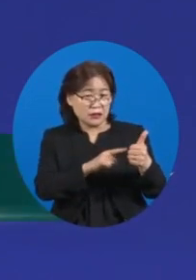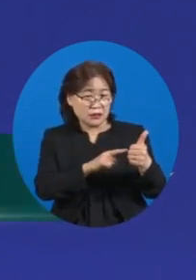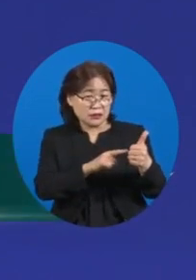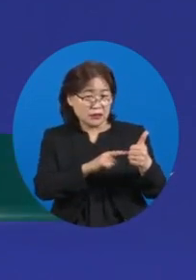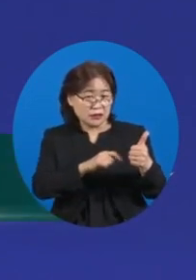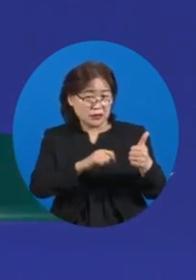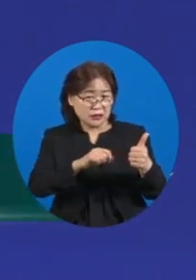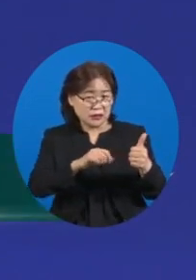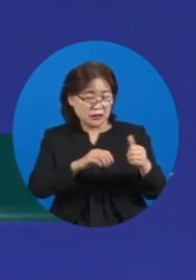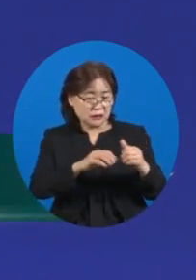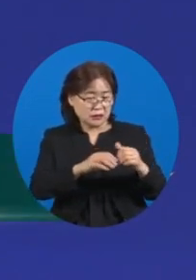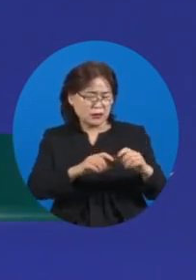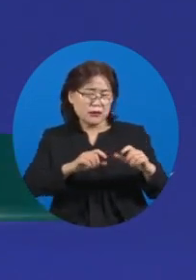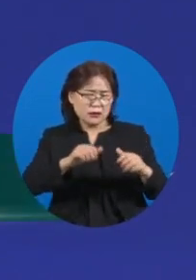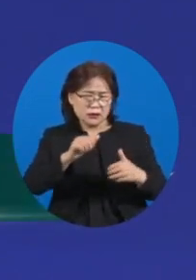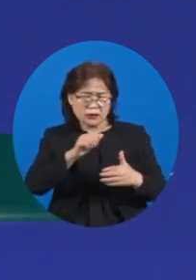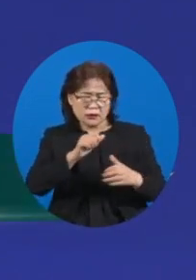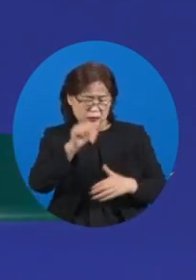저주를 선포하셨습니다